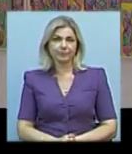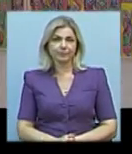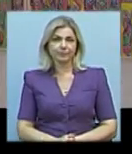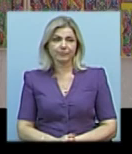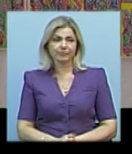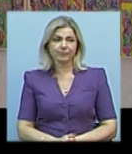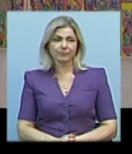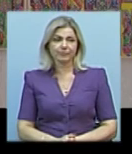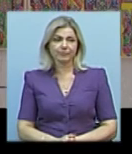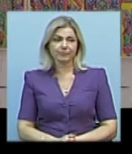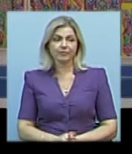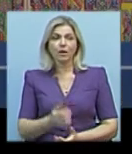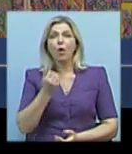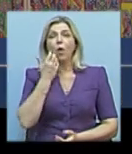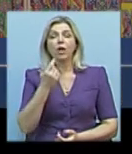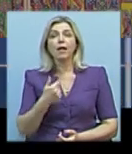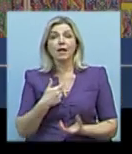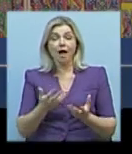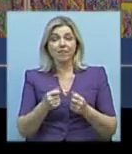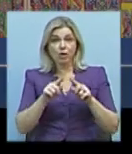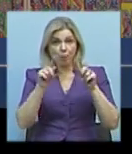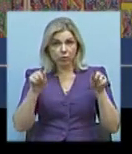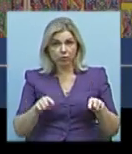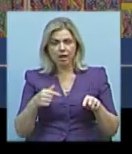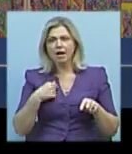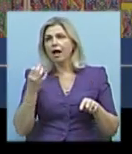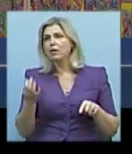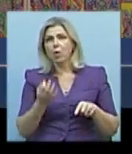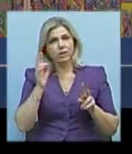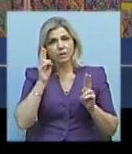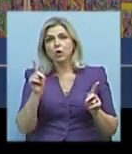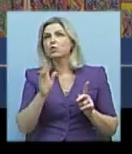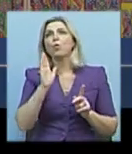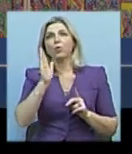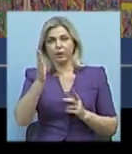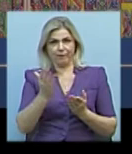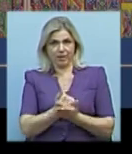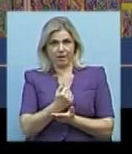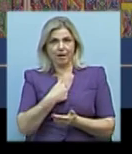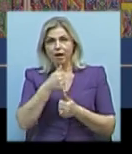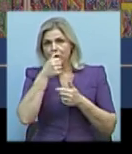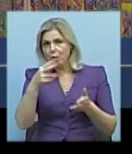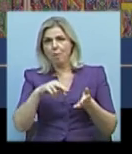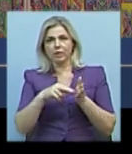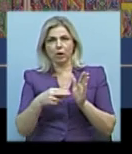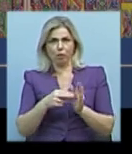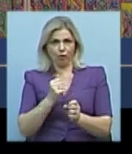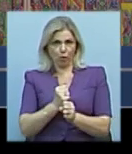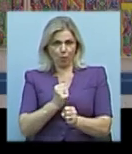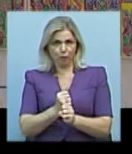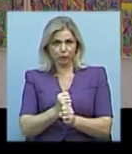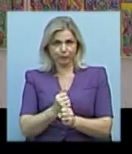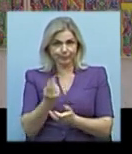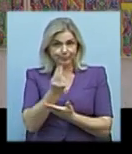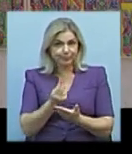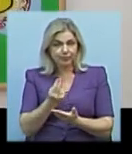Я коли беру полотно, я ніколи не знаю, що на ньому вийде. Я не можу планувати роботу, я не можу, от